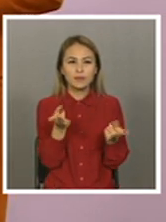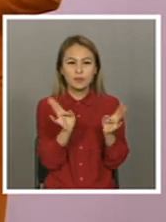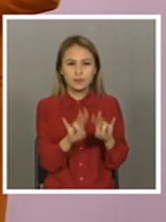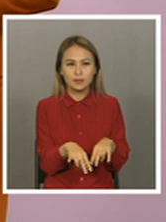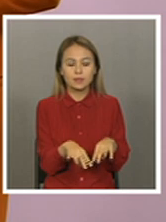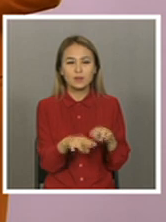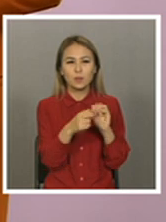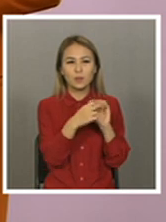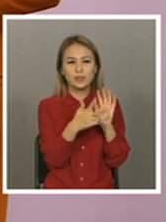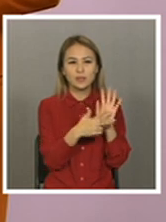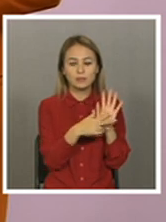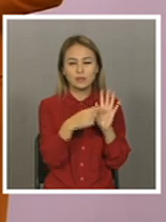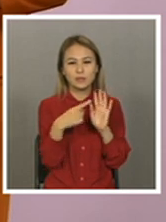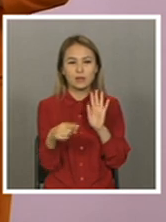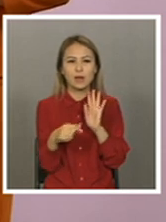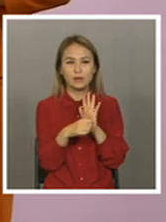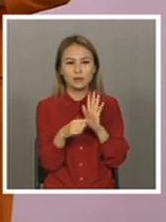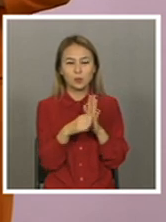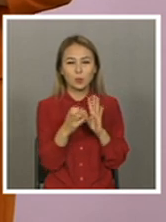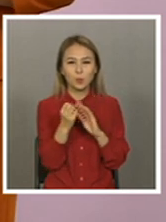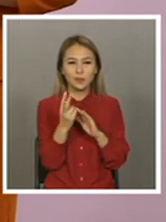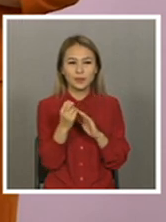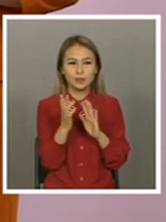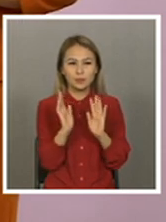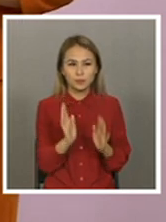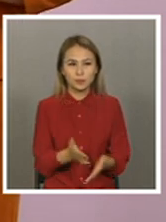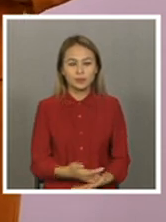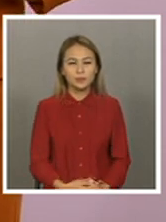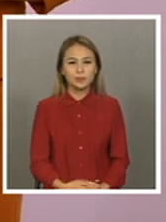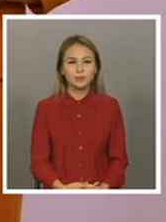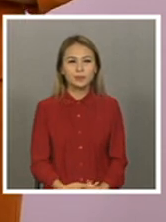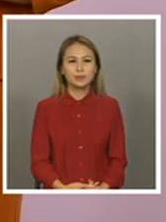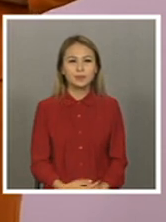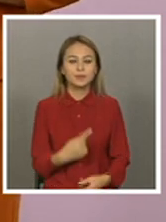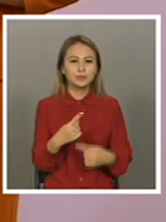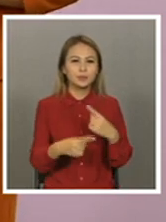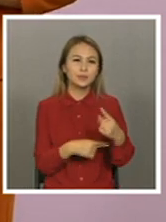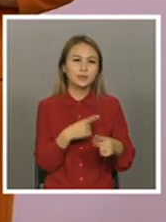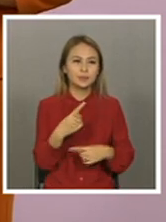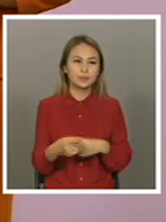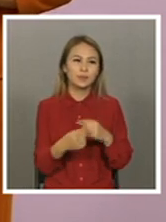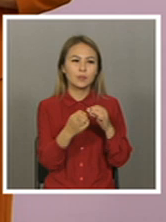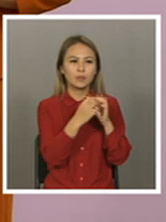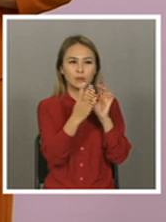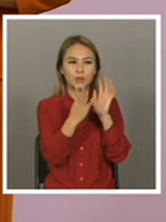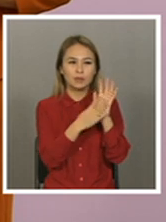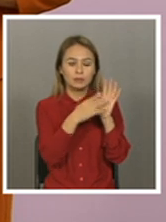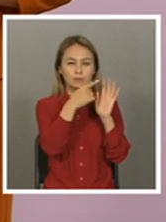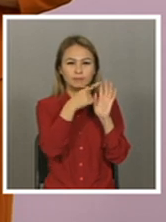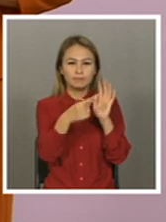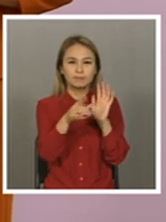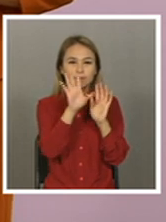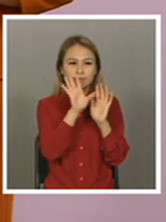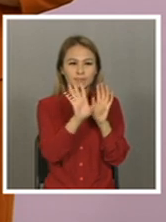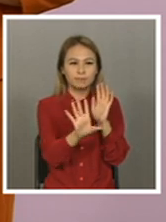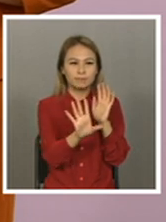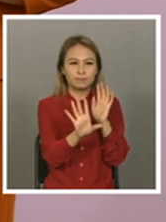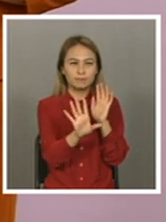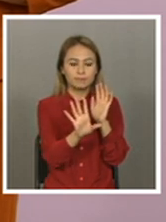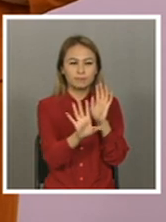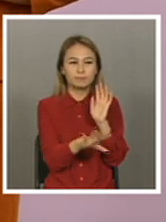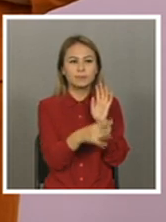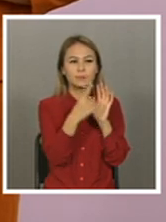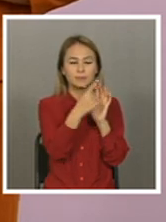пен 6-ның айырмасы 12-ге тең. Жарайсыңдар. Келесі, 19 пен 5-тің айырмасы.